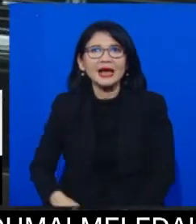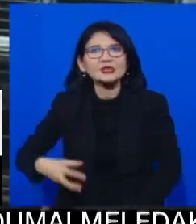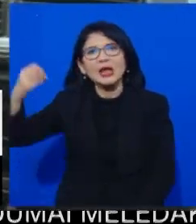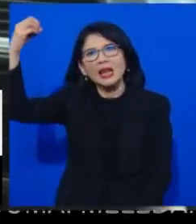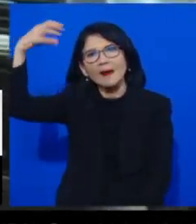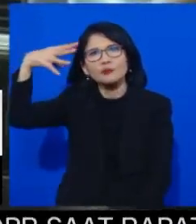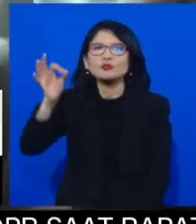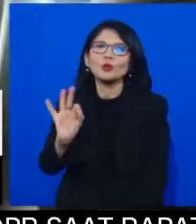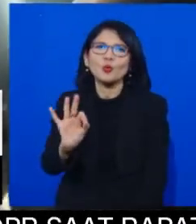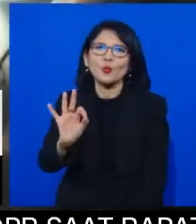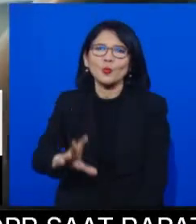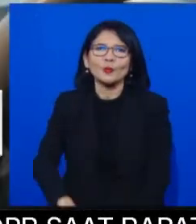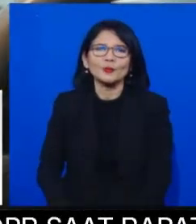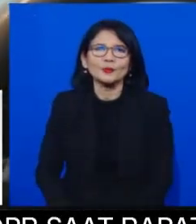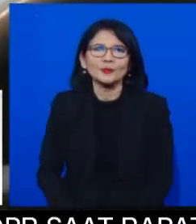tersedia